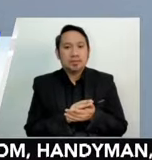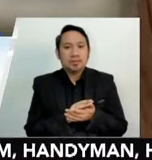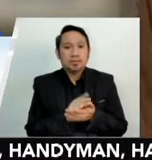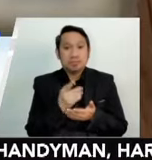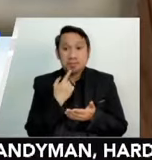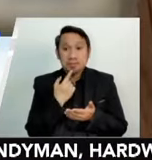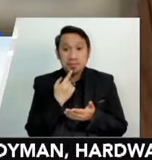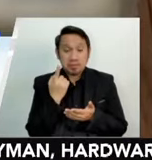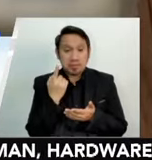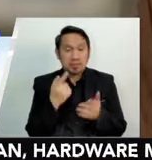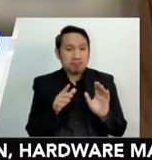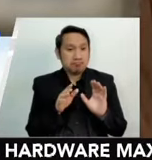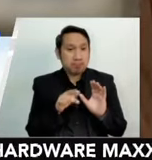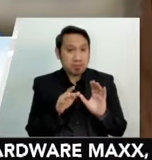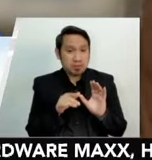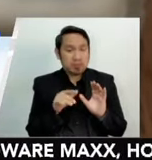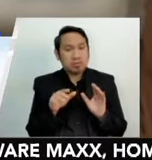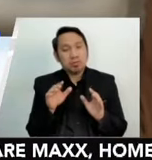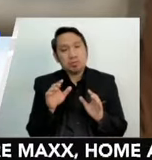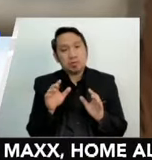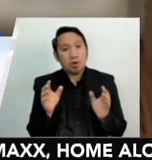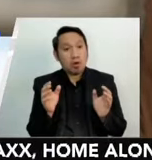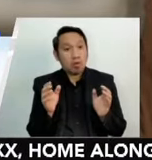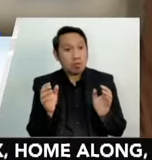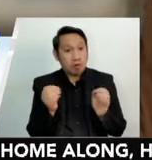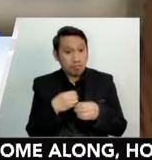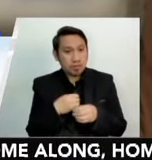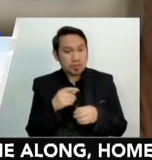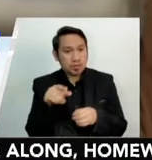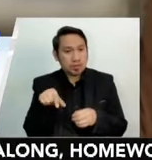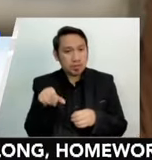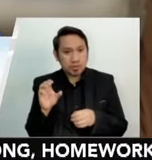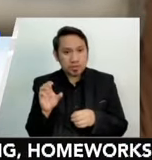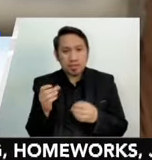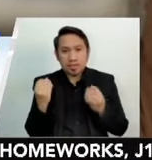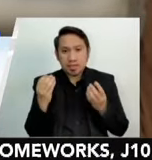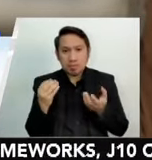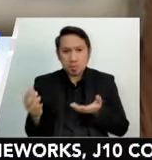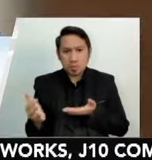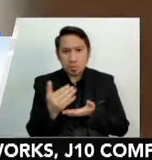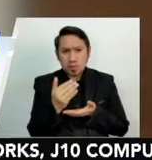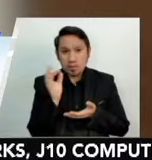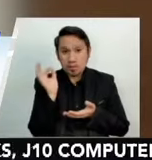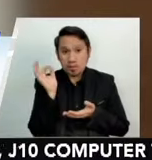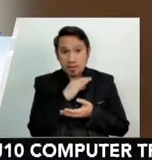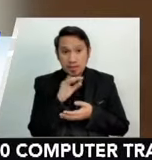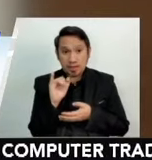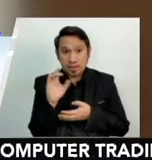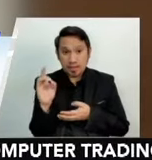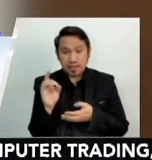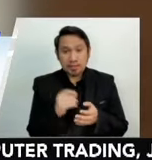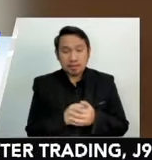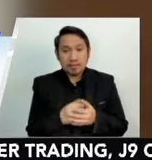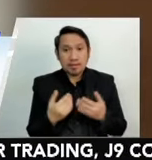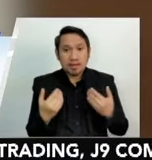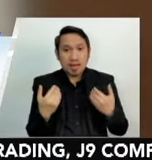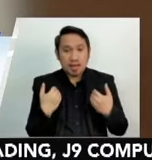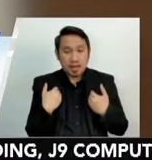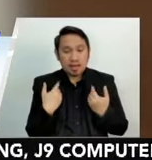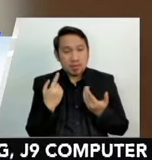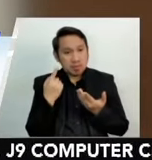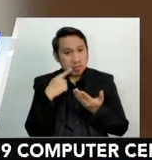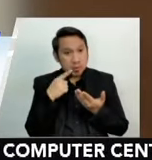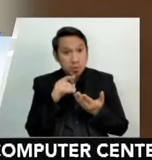Disability Affairs Office, marami na silang nakukumpiskang pekeng ID. Meron na raw silang validator para matukoy kung lehitimo